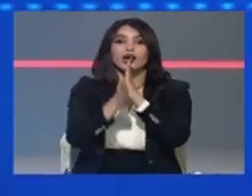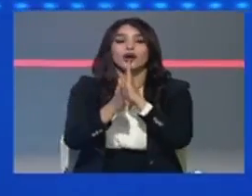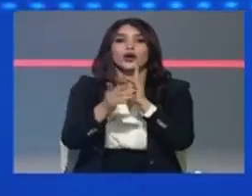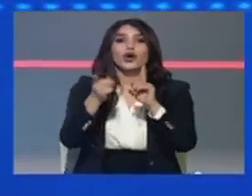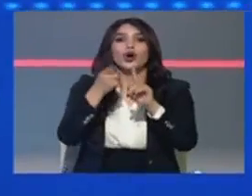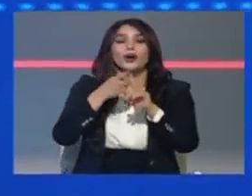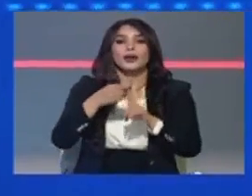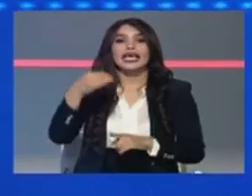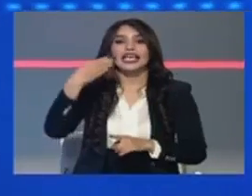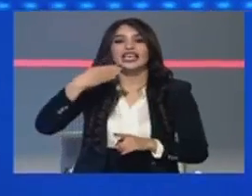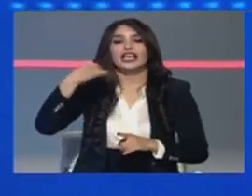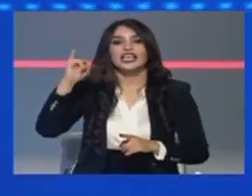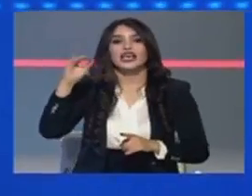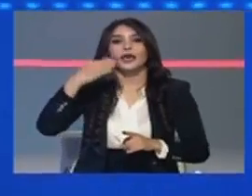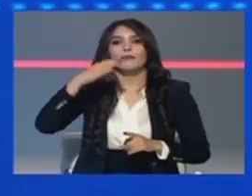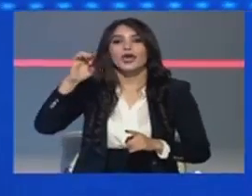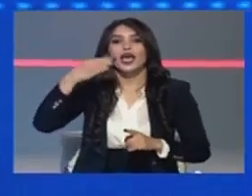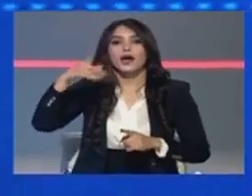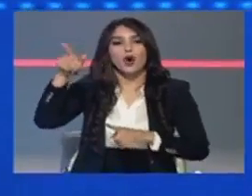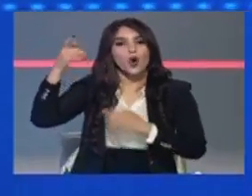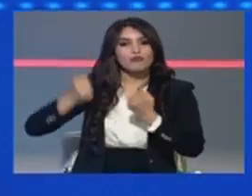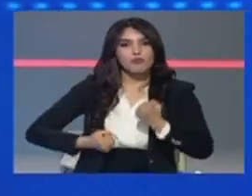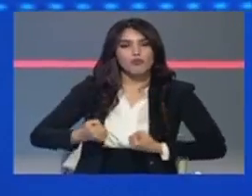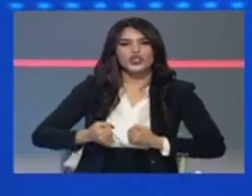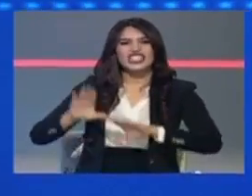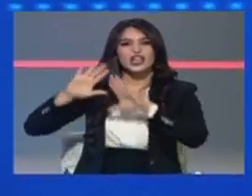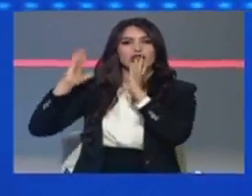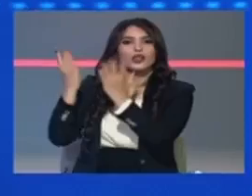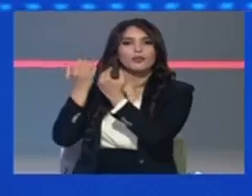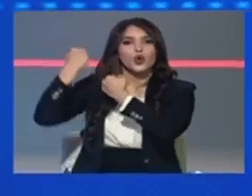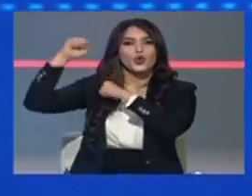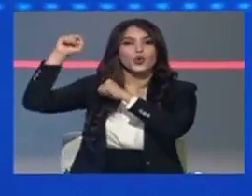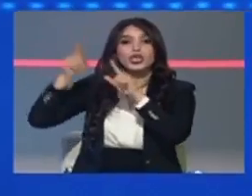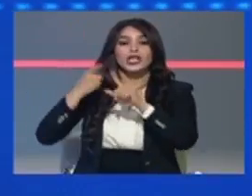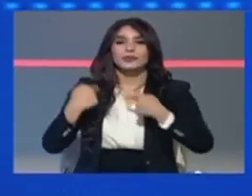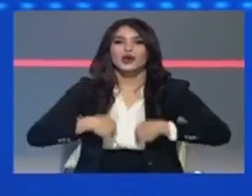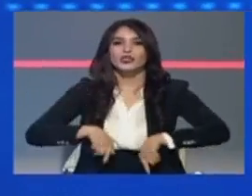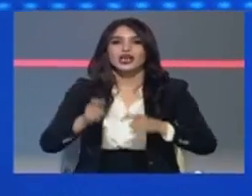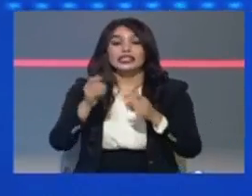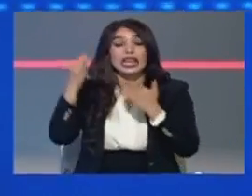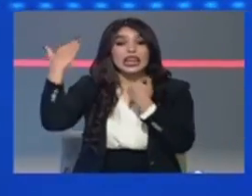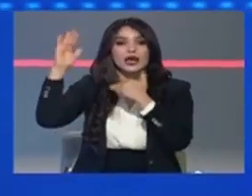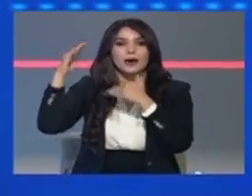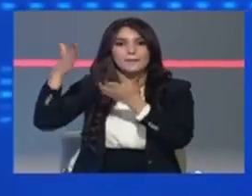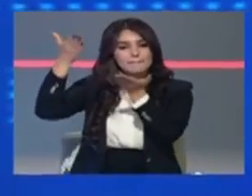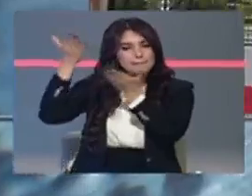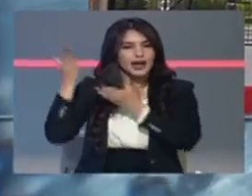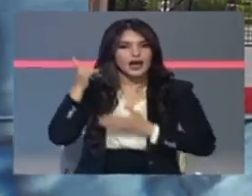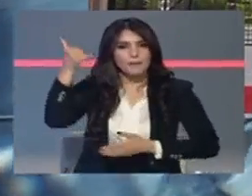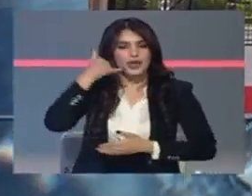السيد براوي الإمام، مدير الدبلوماسية العامة والإعلام بوزارة الخارجية. سيد الإمام، مرحبا